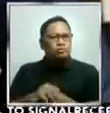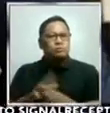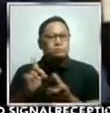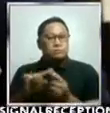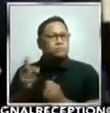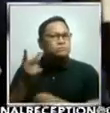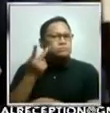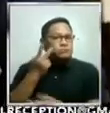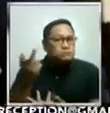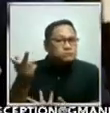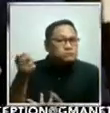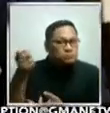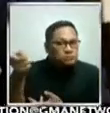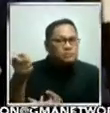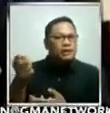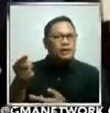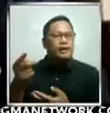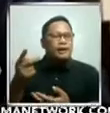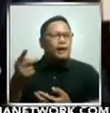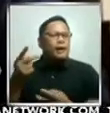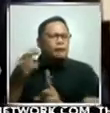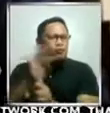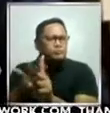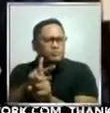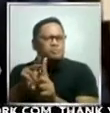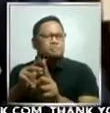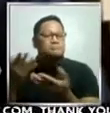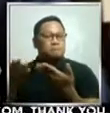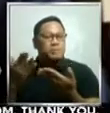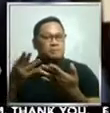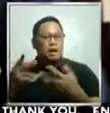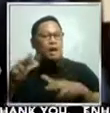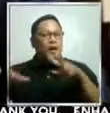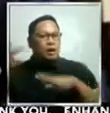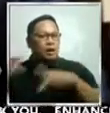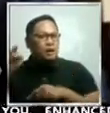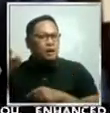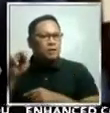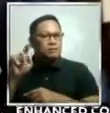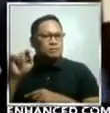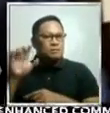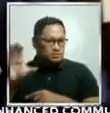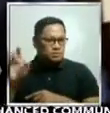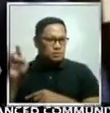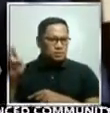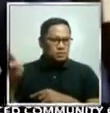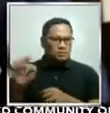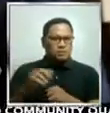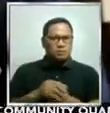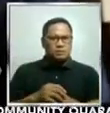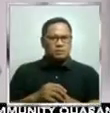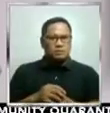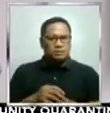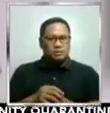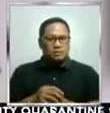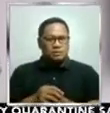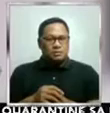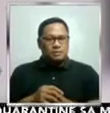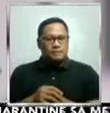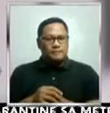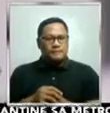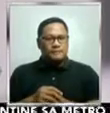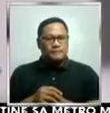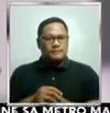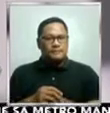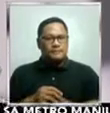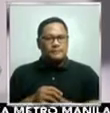kong pagkakamali na parang nagkaroon ng undue influence sa National Telecommunications Commission.